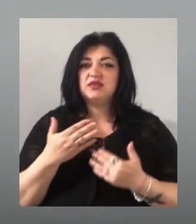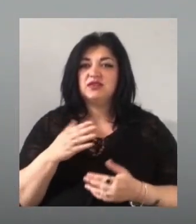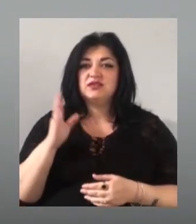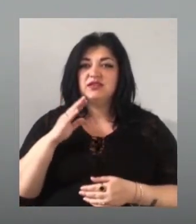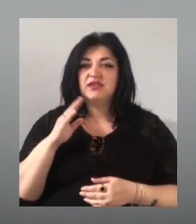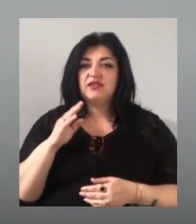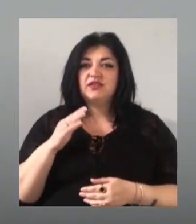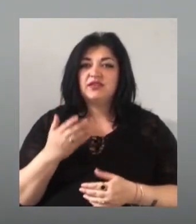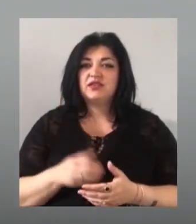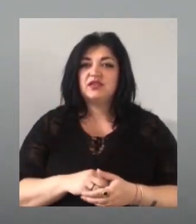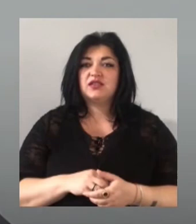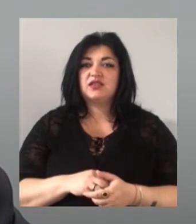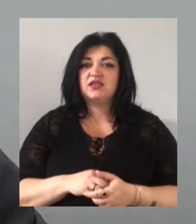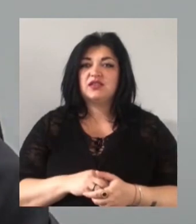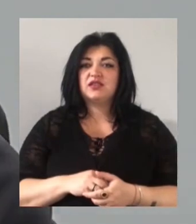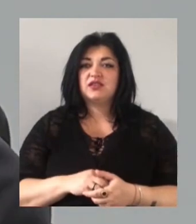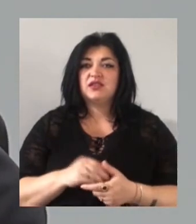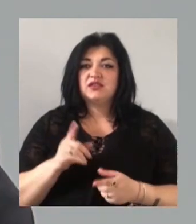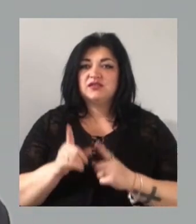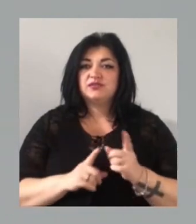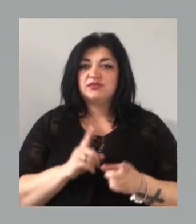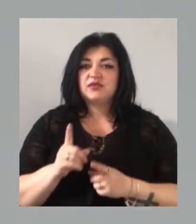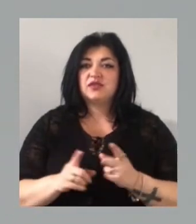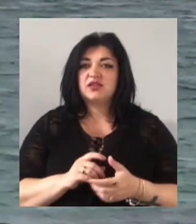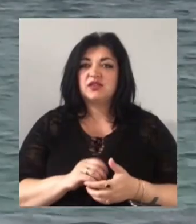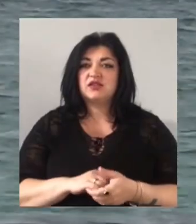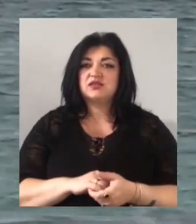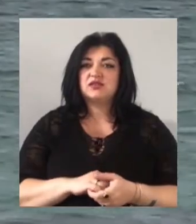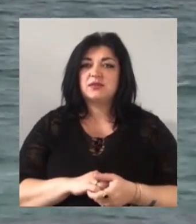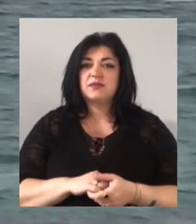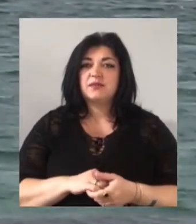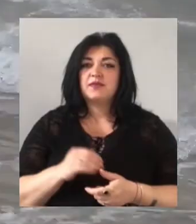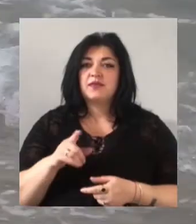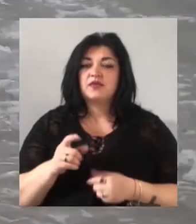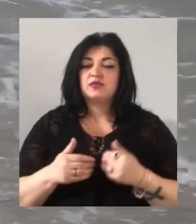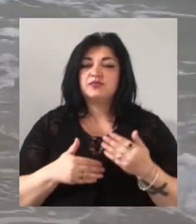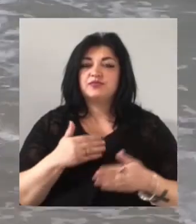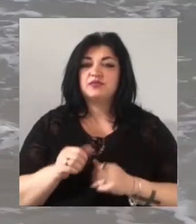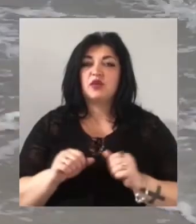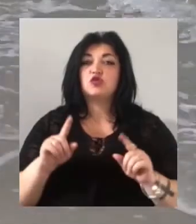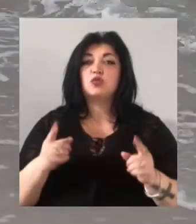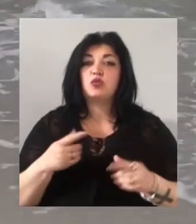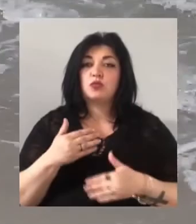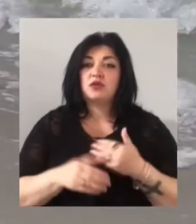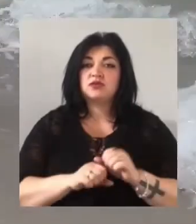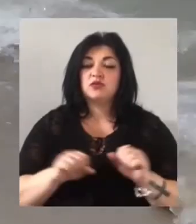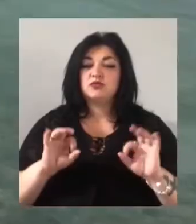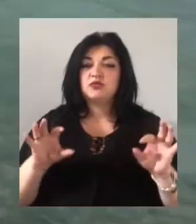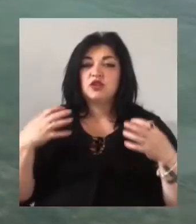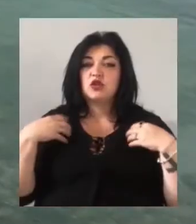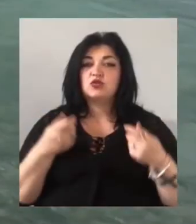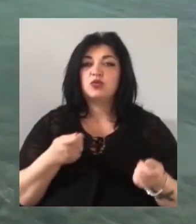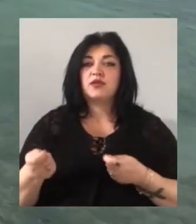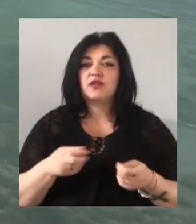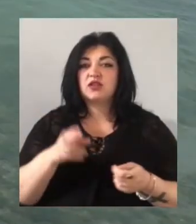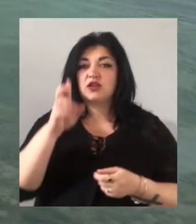чи забрання води змінилось, а цього року не знаю. Чому купатися не можна, розповіла начальниця управління Держнагляду